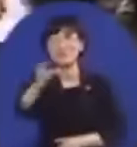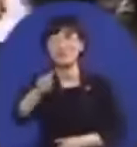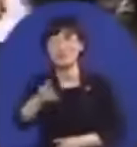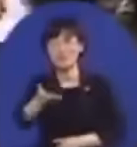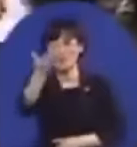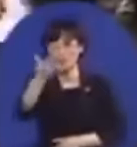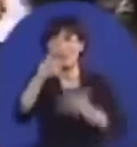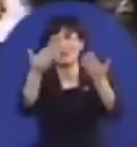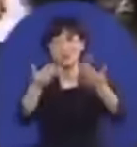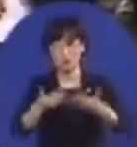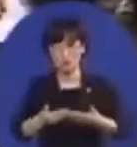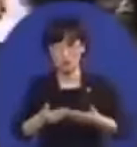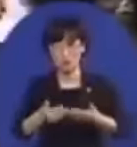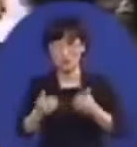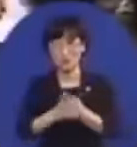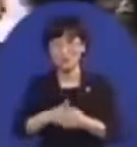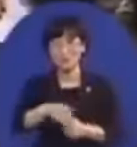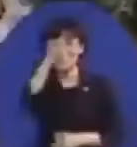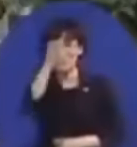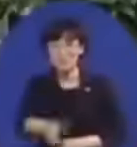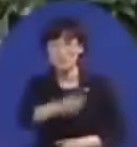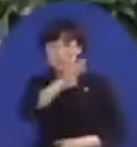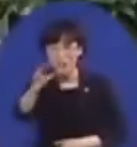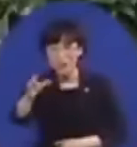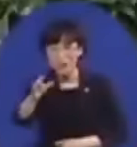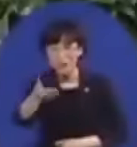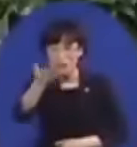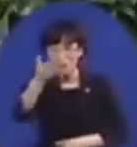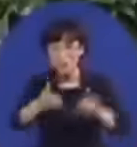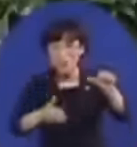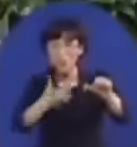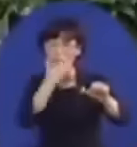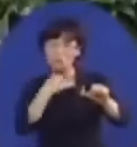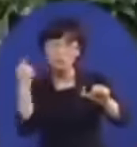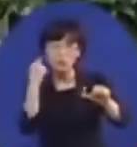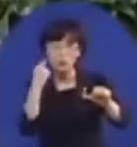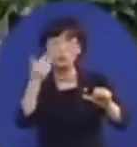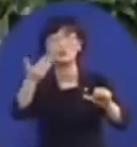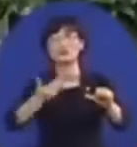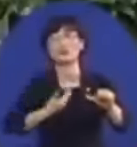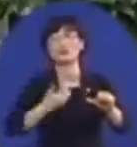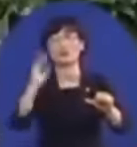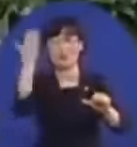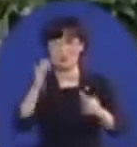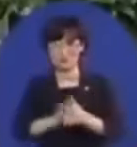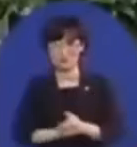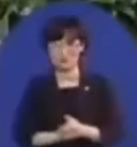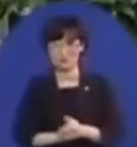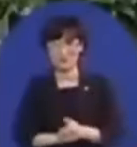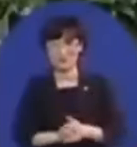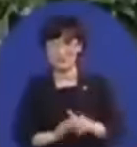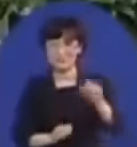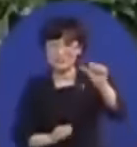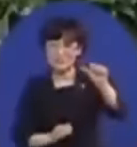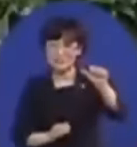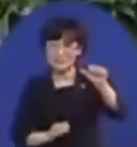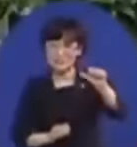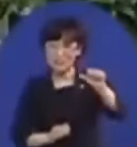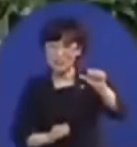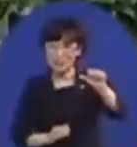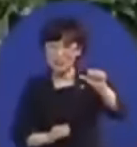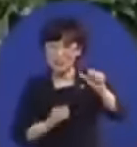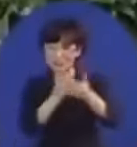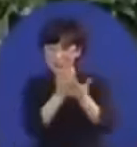것입니다. 그러므로 십자가에서 오중복음이 우리에게 주어져 있는 것입니다. 이게 다섯